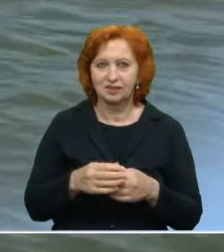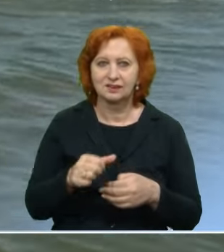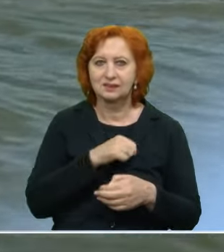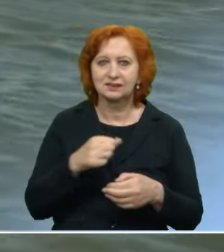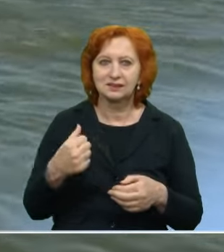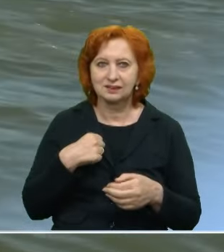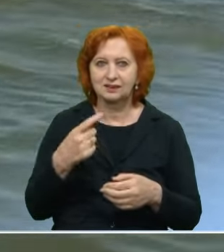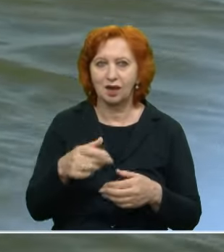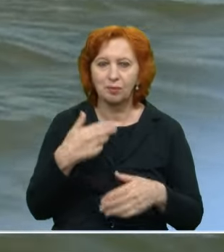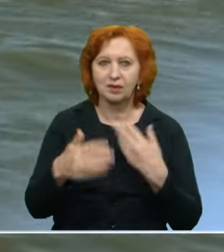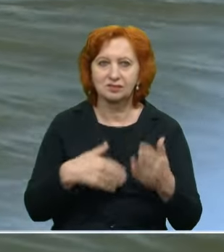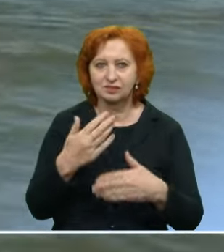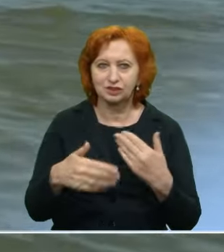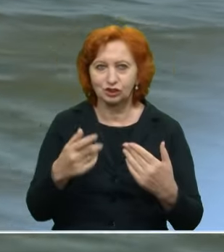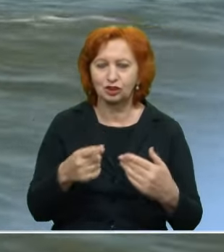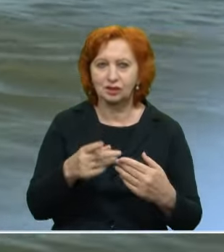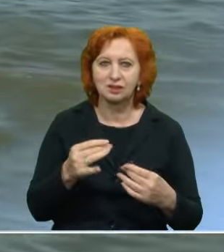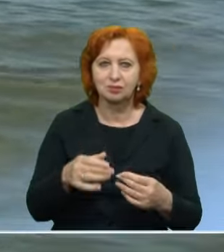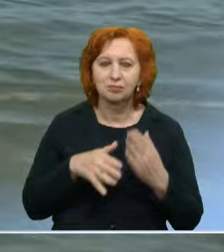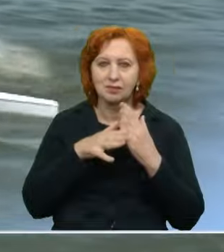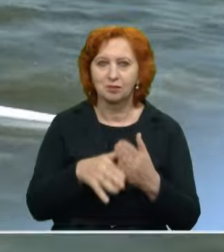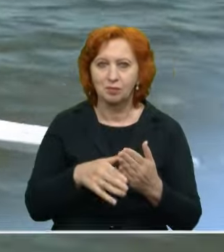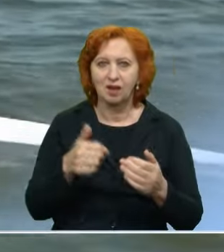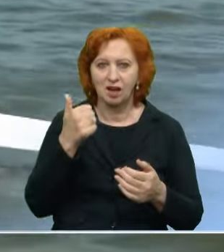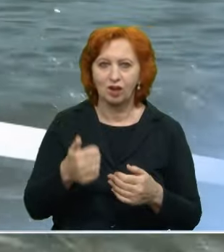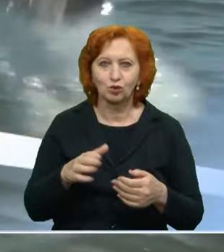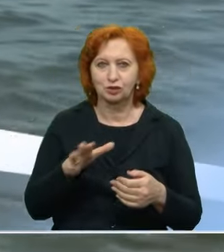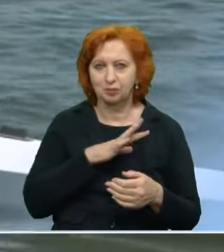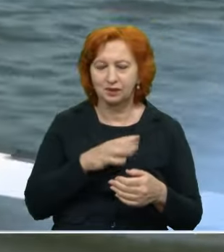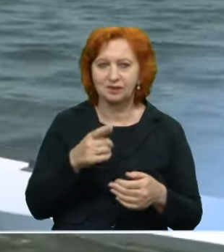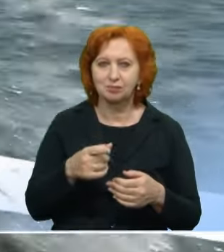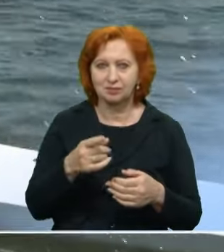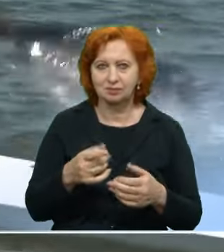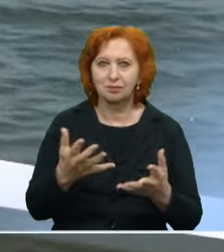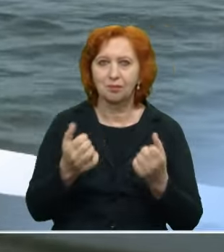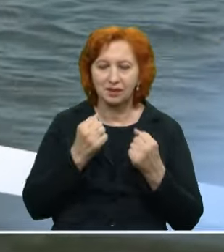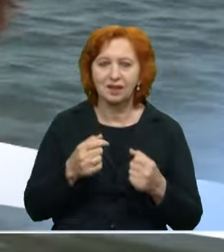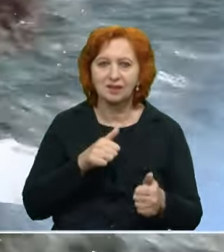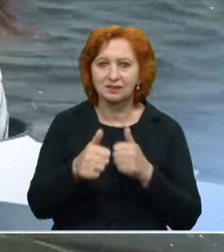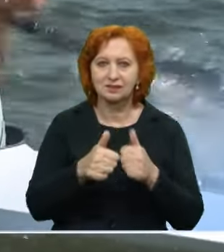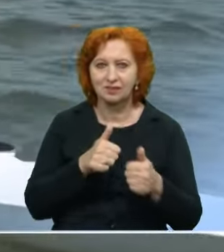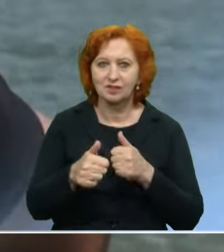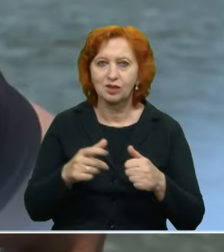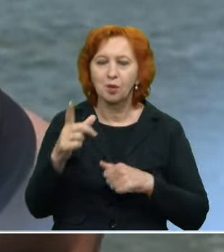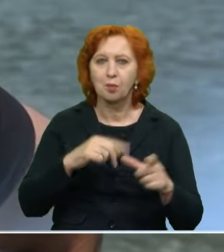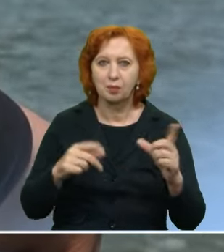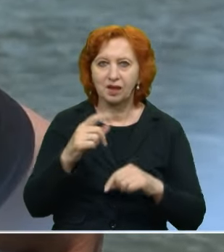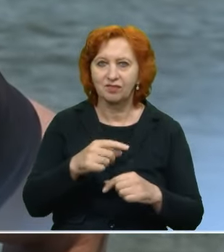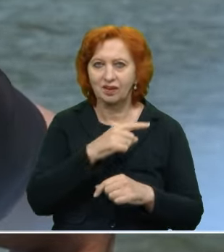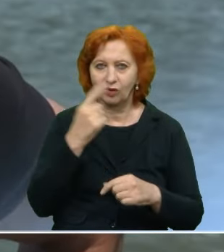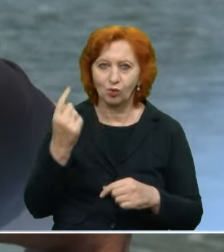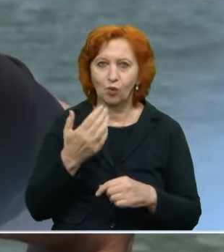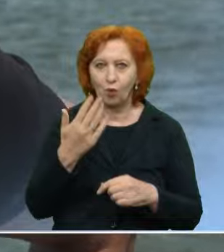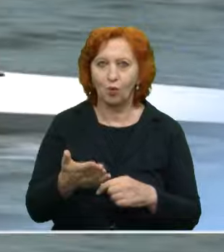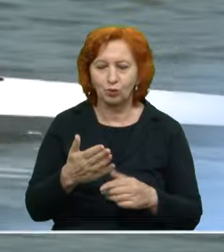будущее Маша не связывает со спортом. Гребля помогает ей быть в хорошей форме. Впереди отборочные соревнования на первенство в России. На нее